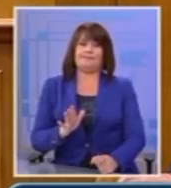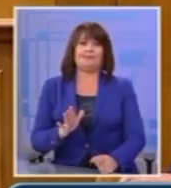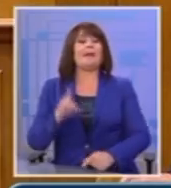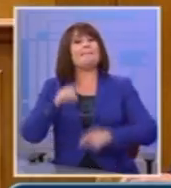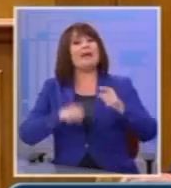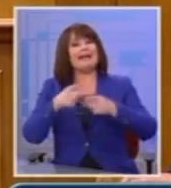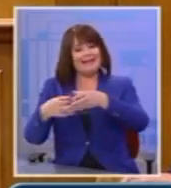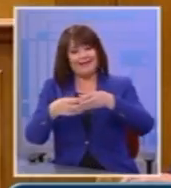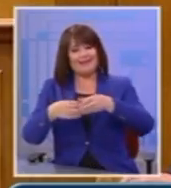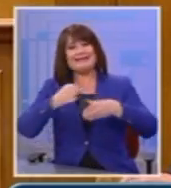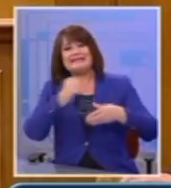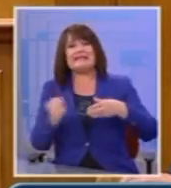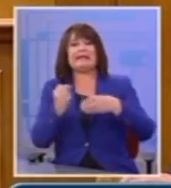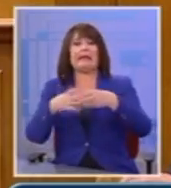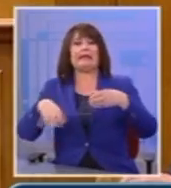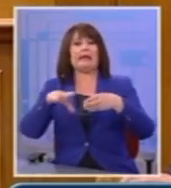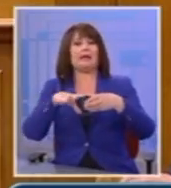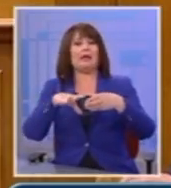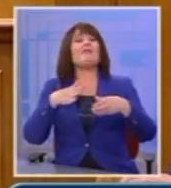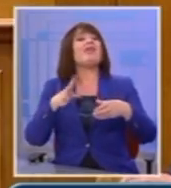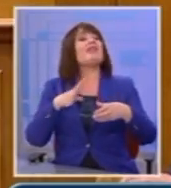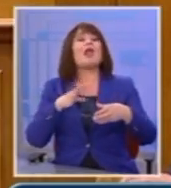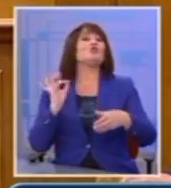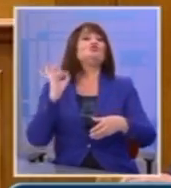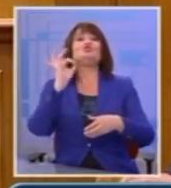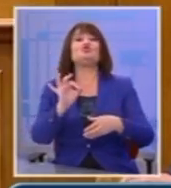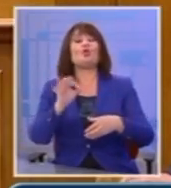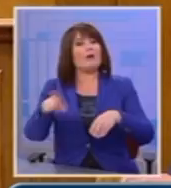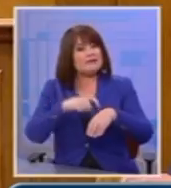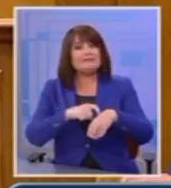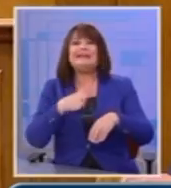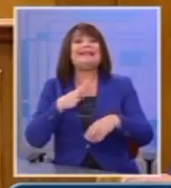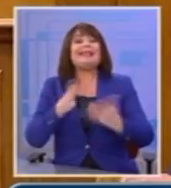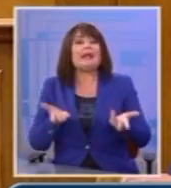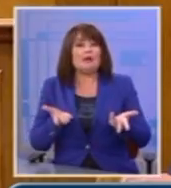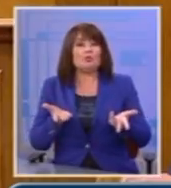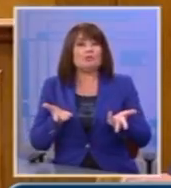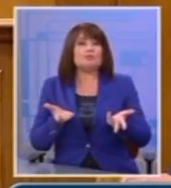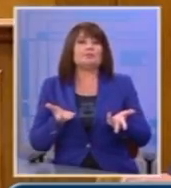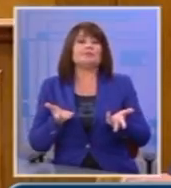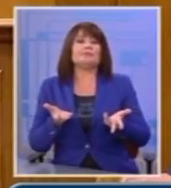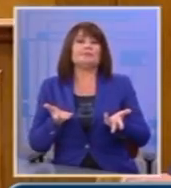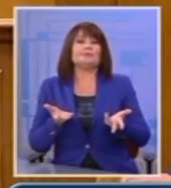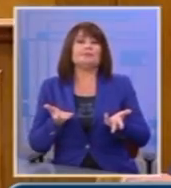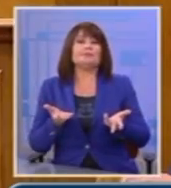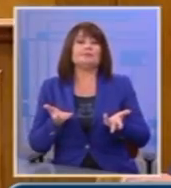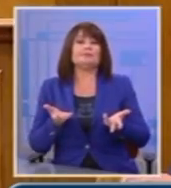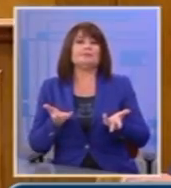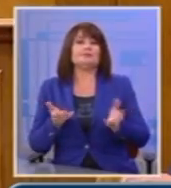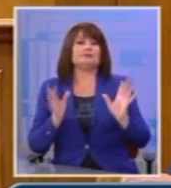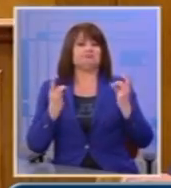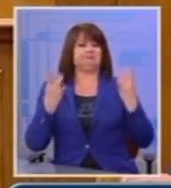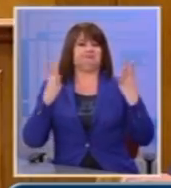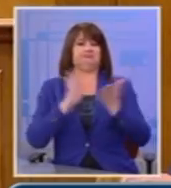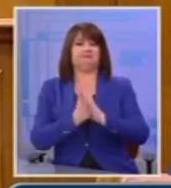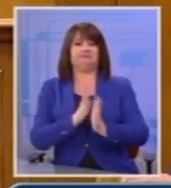Κύκλων που επιδίωκαν και επιδιώκουν ακόμα και σήμερα την απαλλαγή τους πάνω απ' όλα